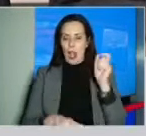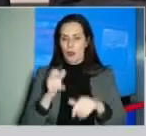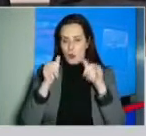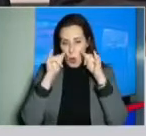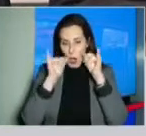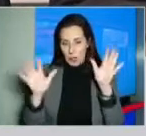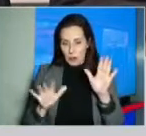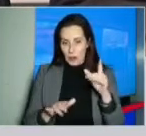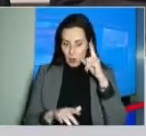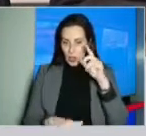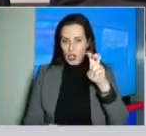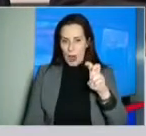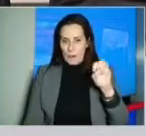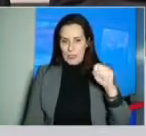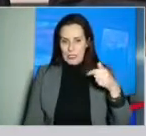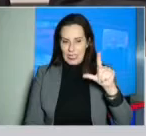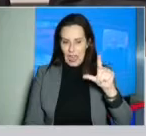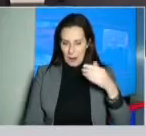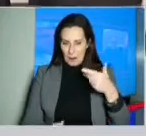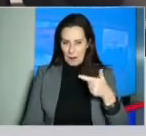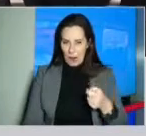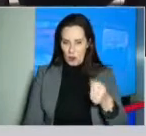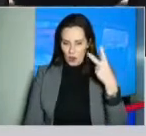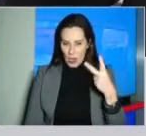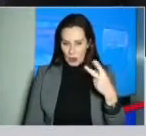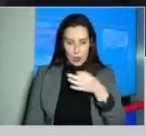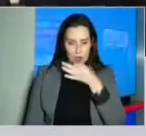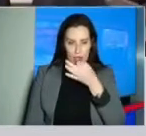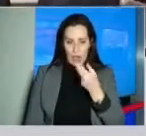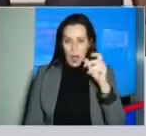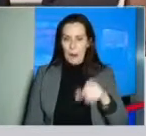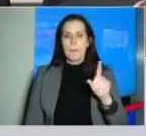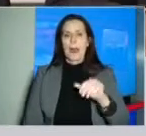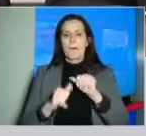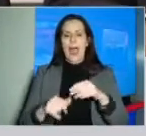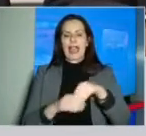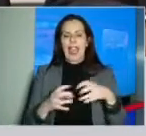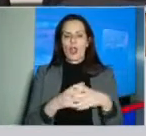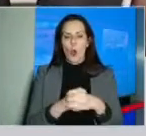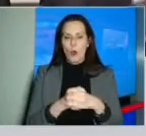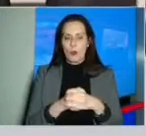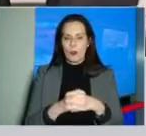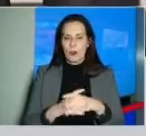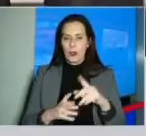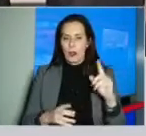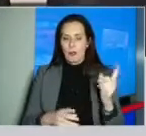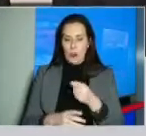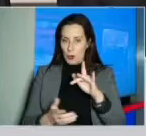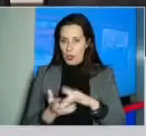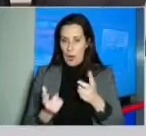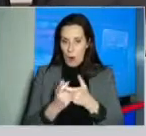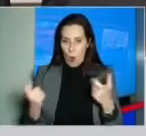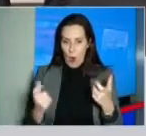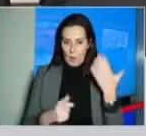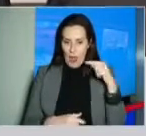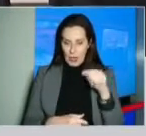קולניים. אתה יודע שעמית סגל, איש ערוץ 2, שאל בנוכחות של הרבה אנשים מי בעד האיחוד, וכל הנוכחים באולם